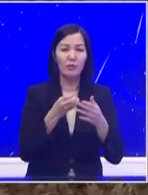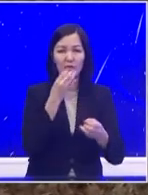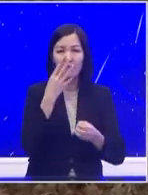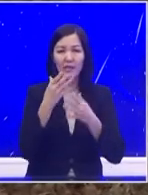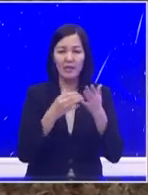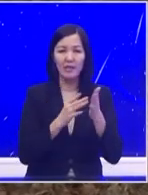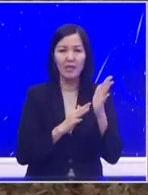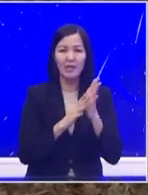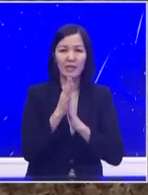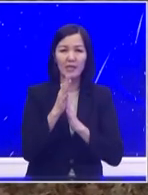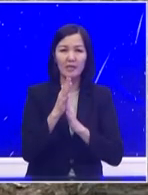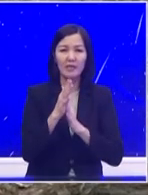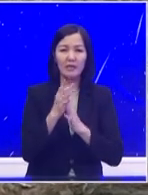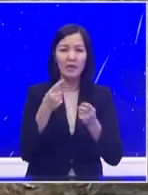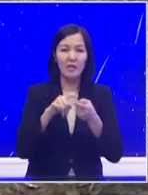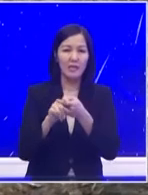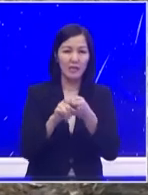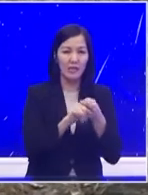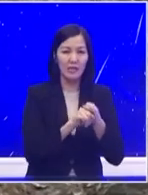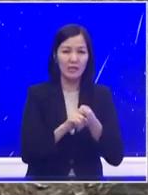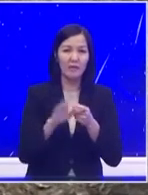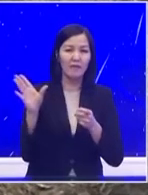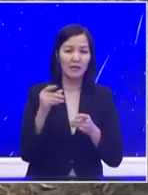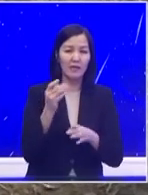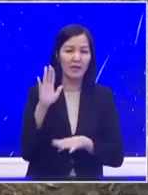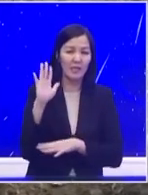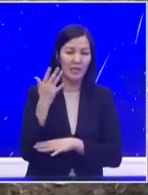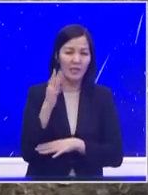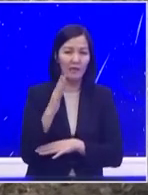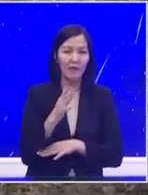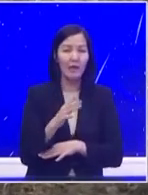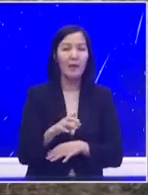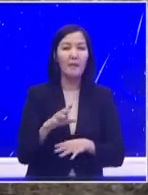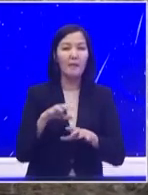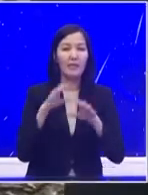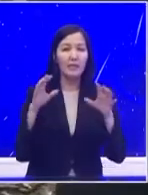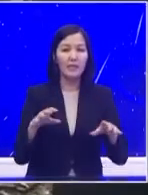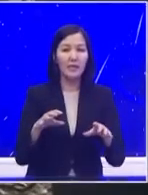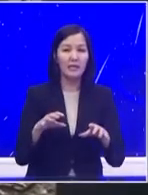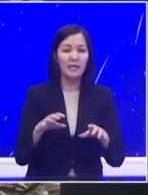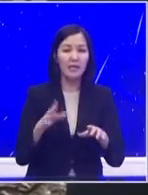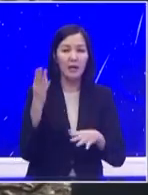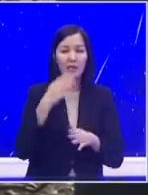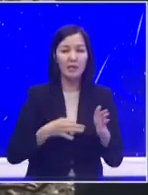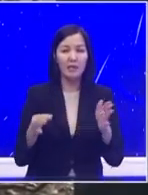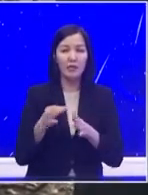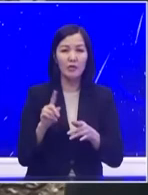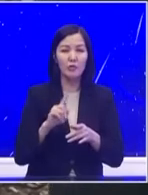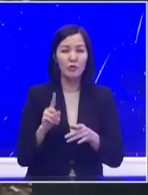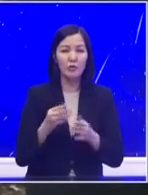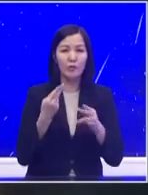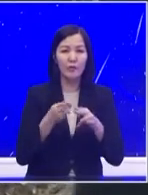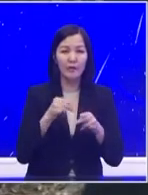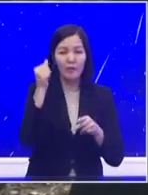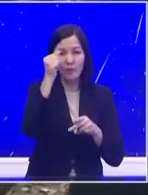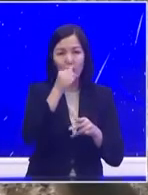и возрастает вероятность заражения всех деревьев. Председатель комитета госинспекции заверил садоводов Алматинской области, что с текущего года